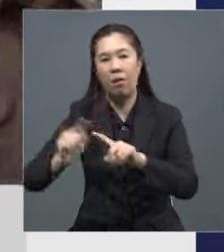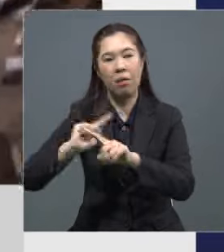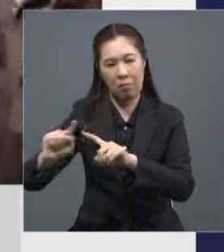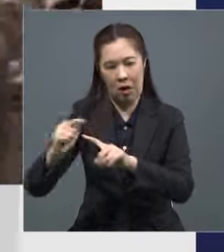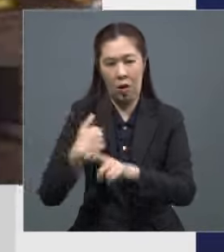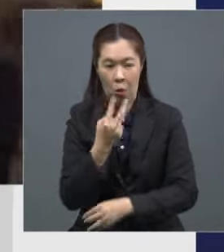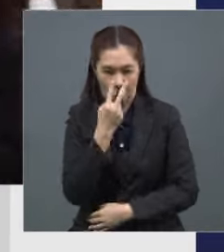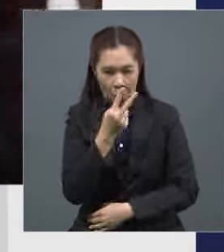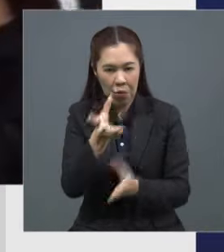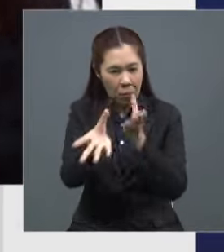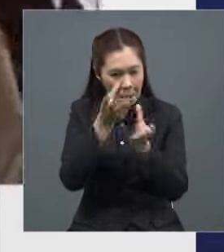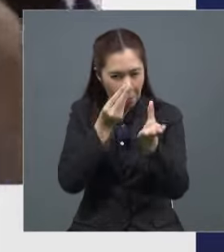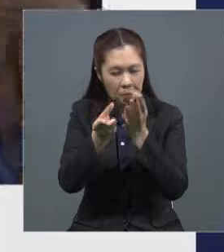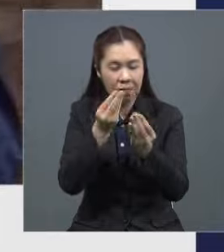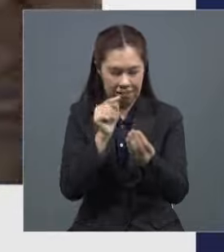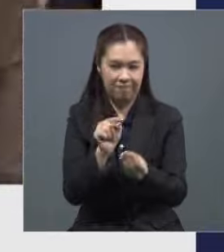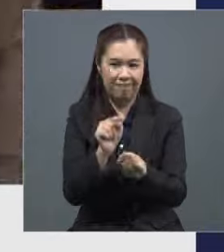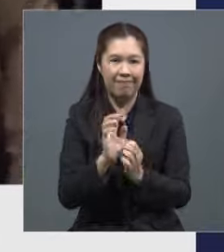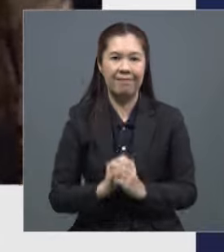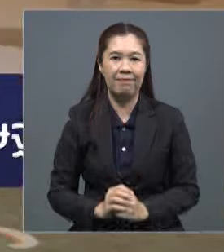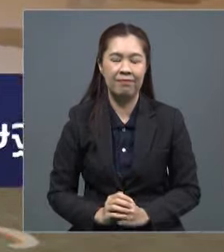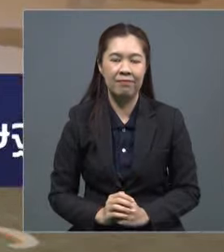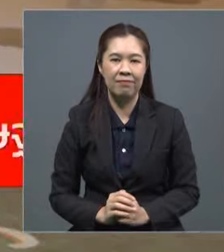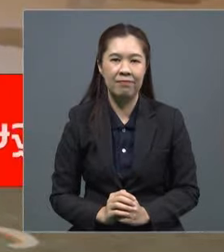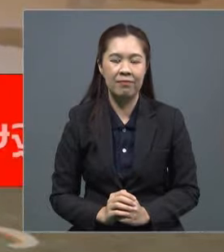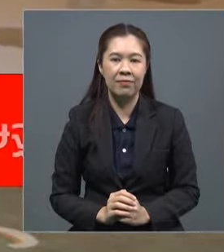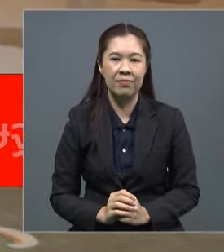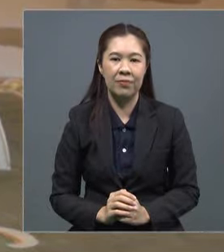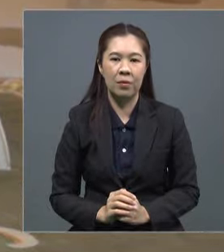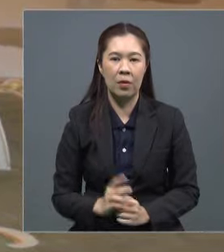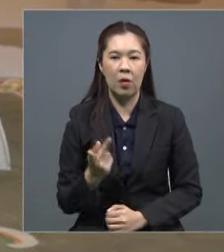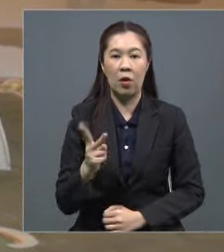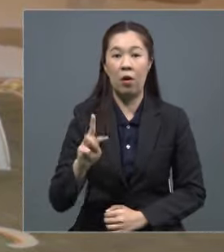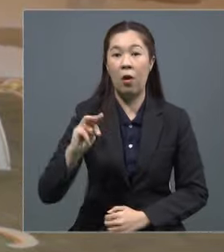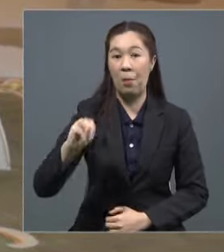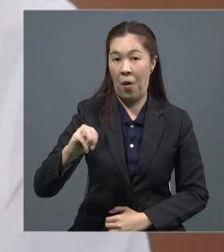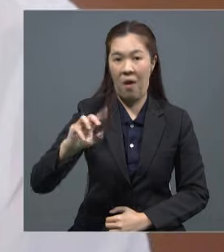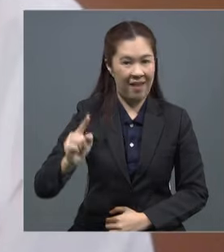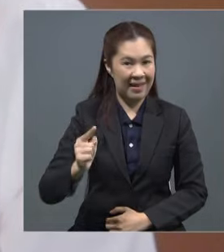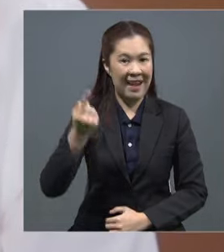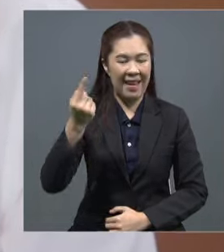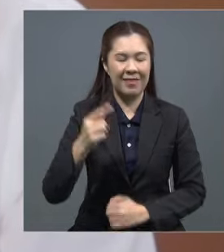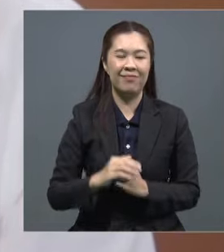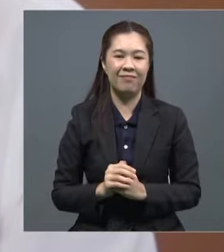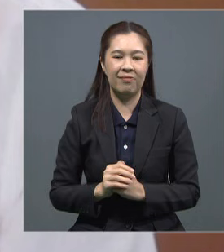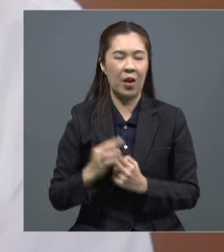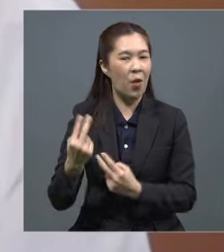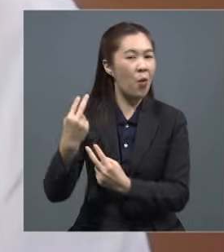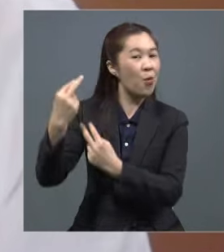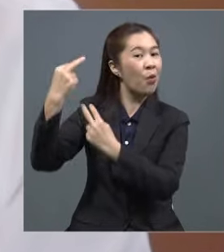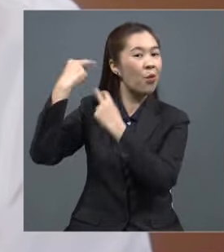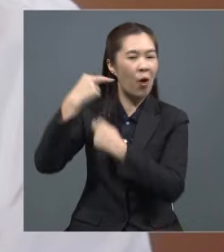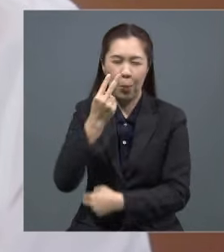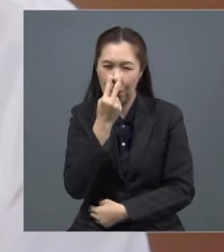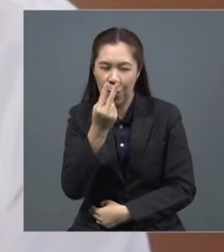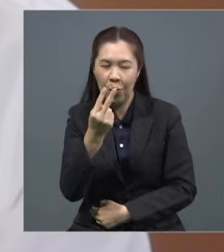ให้ความสนใจเป็นอย่างยิ่งส่วนครมสัญจรนักแรกนะครับท่านนายกก็ชวนย้อนไปดูครับว่าเอ๊ะ